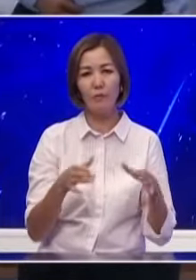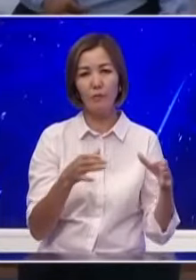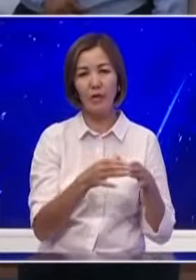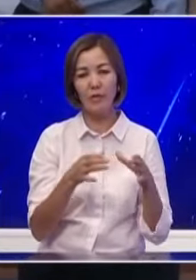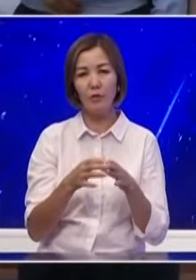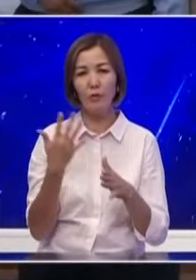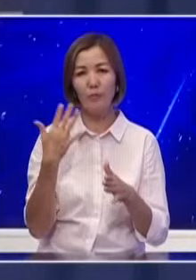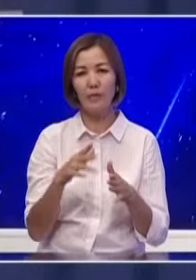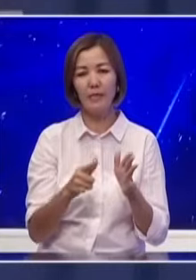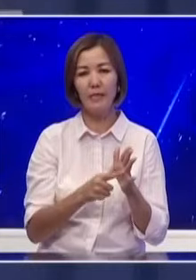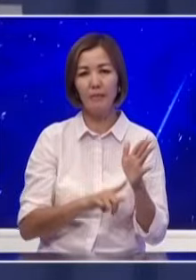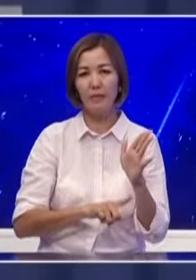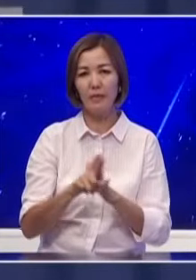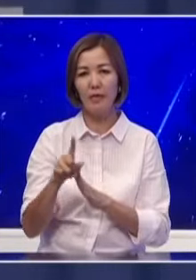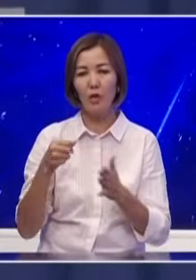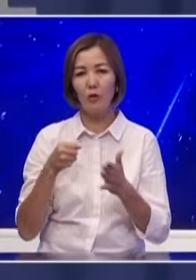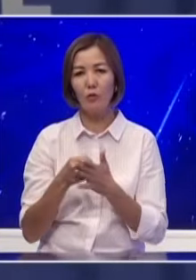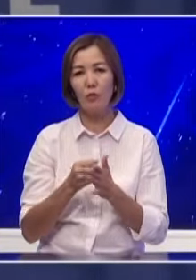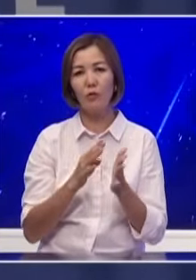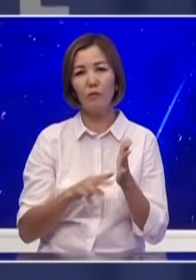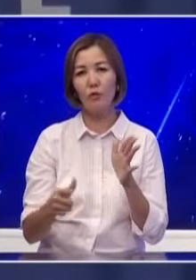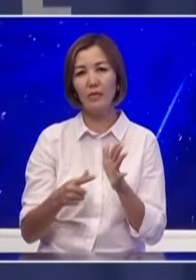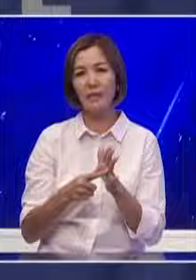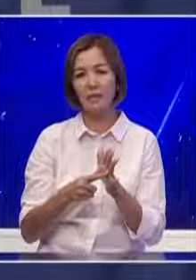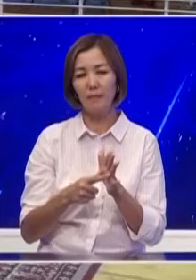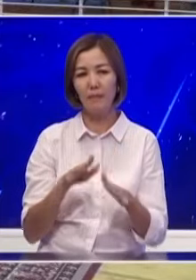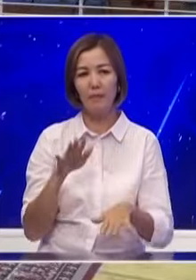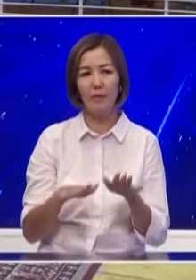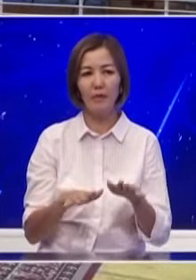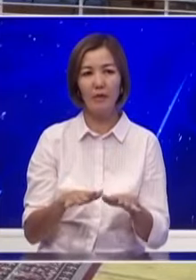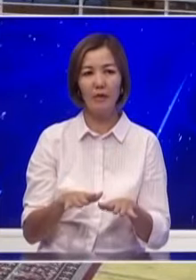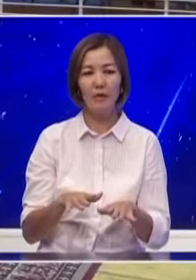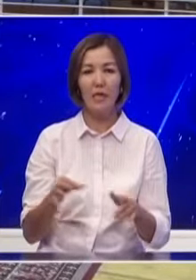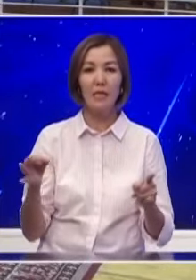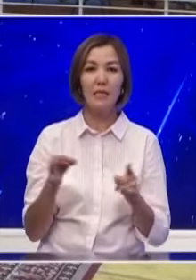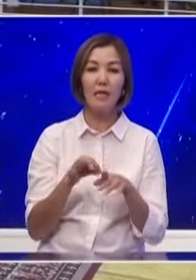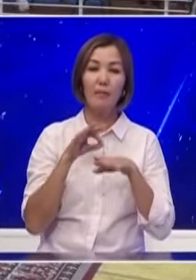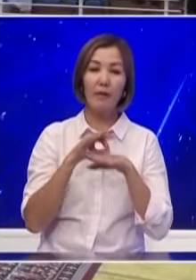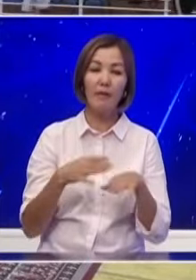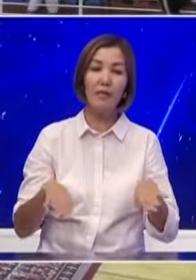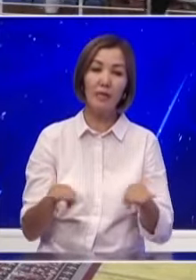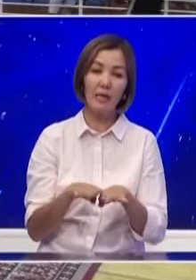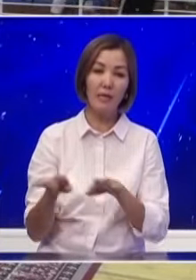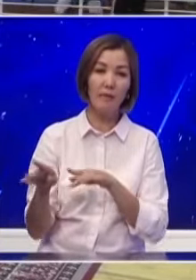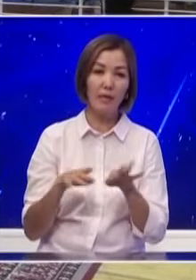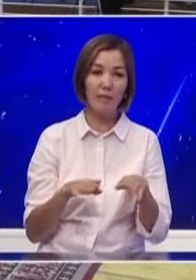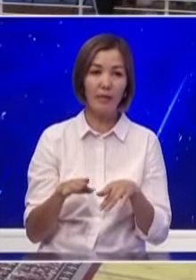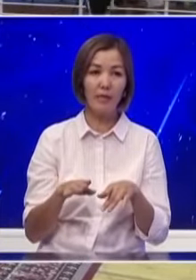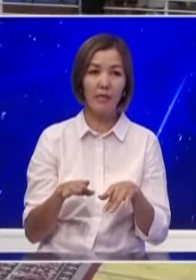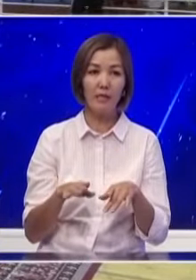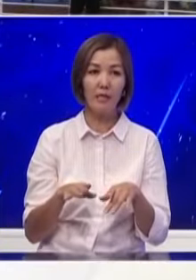от 57 килограммов до свыше 97. Конечно же, во-первых, цель проведения таких мероприятий – это